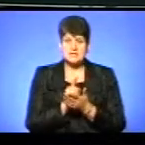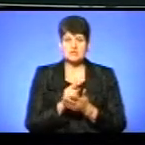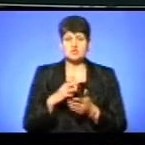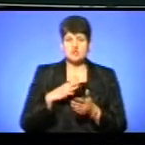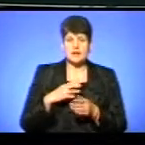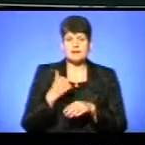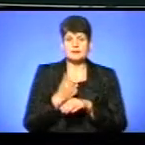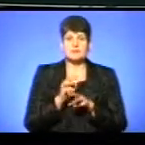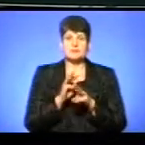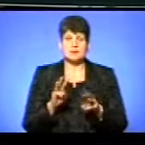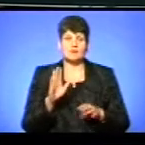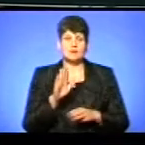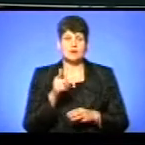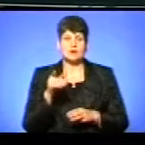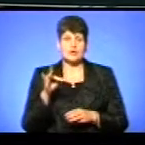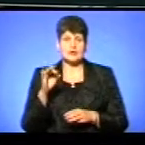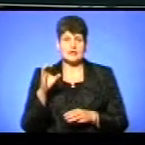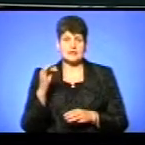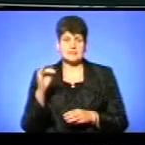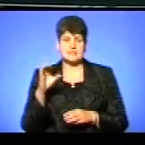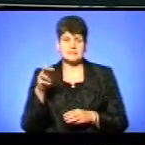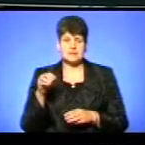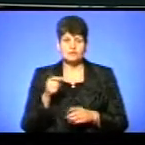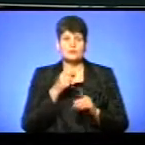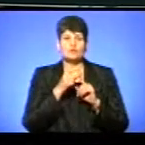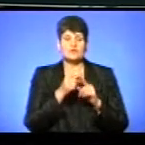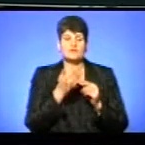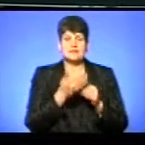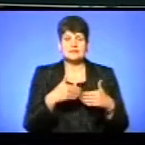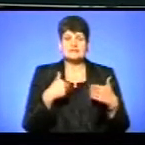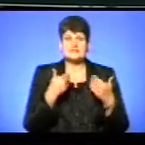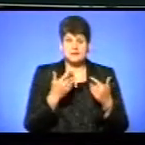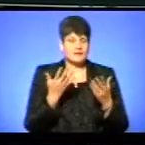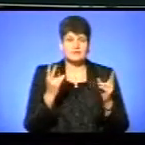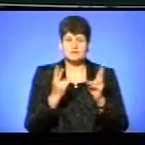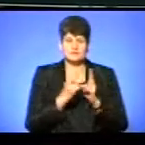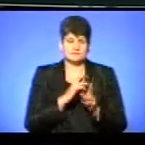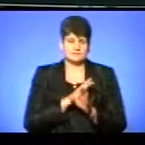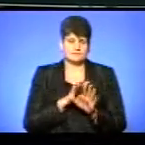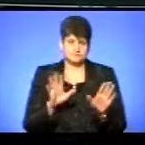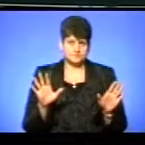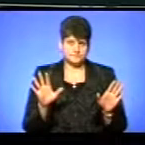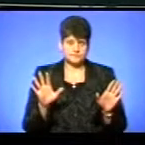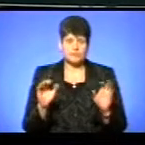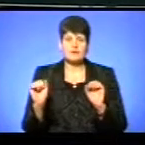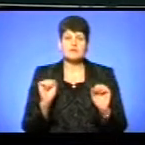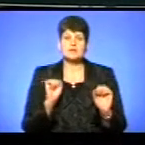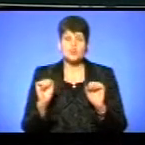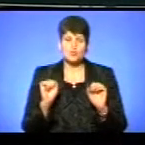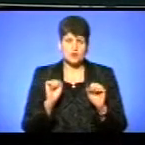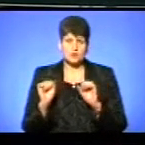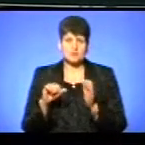на прем'єр-міністра Володимира Гройсмана, щоб він відповів на їхнє звернення, але з ним не зустрілися. І від уряду